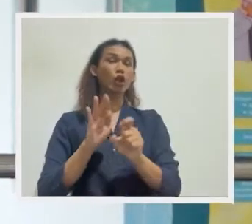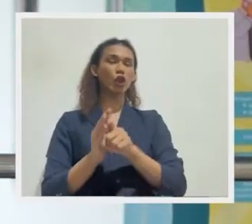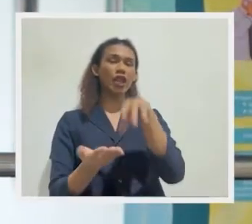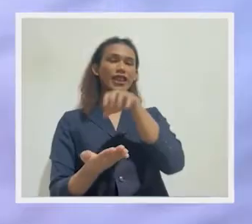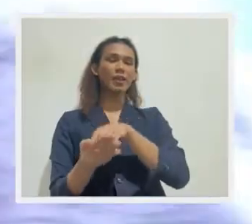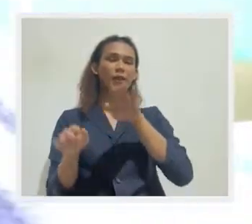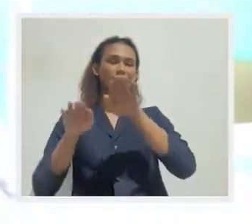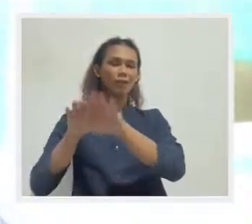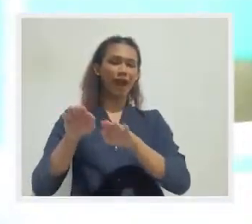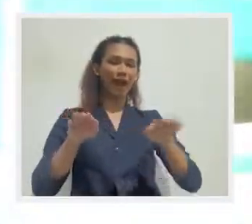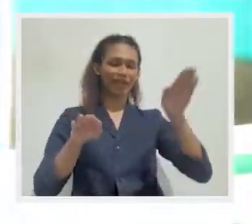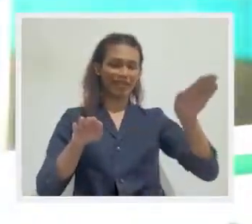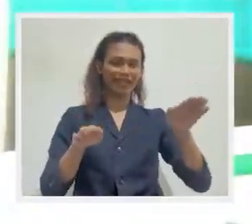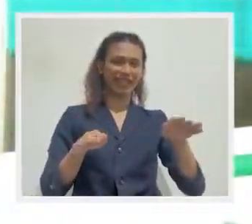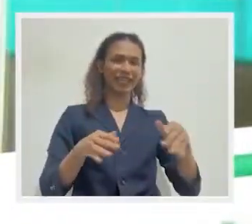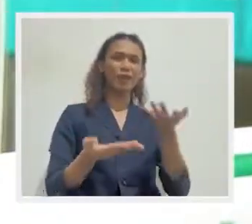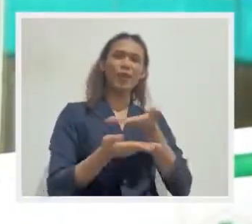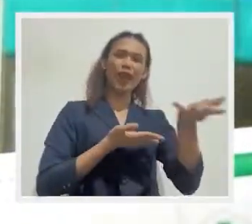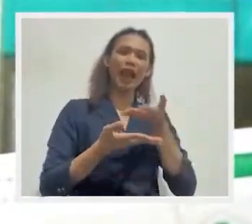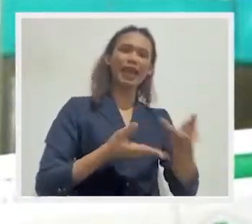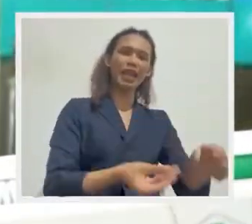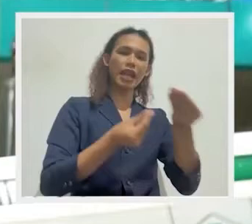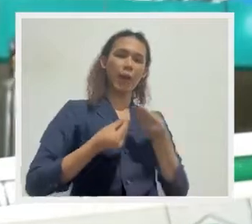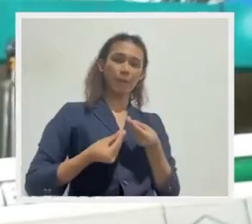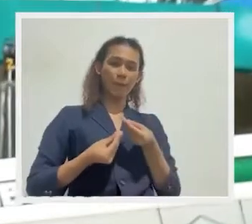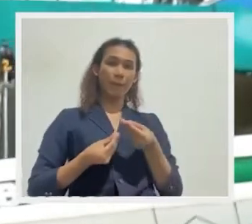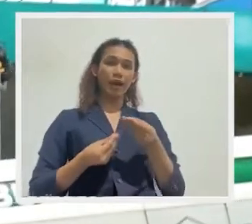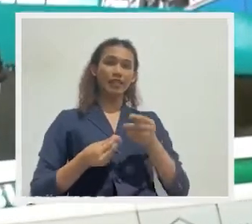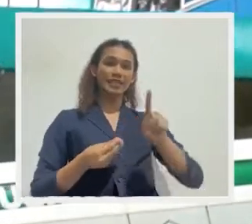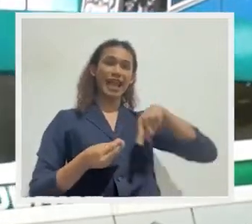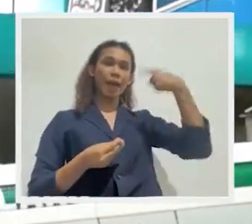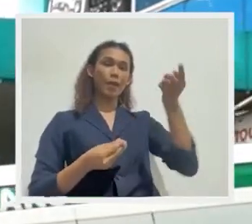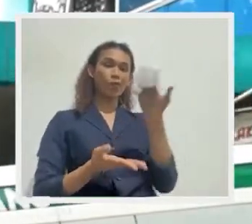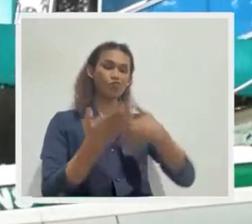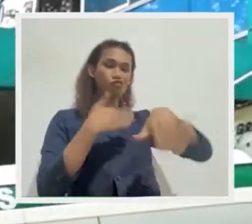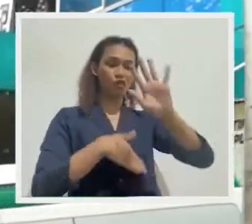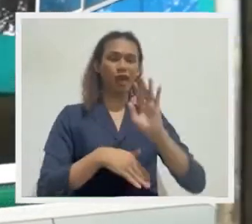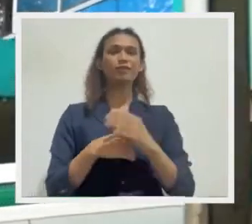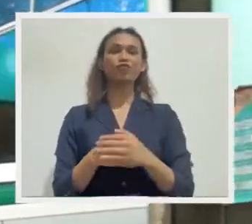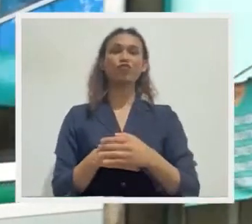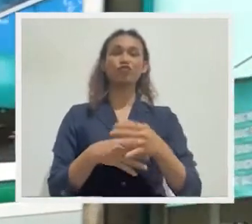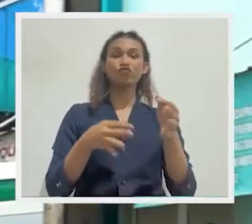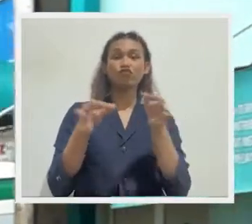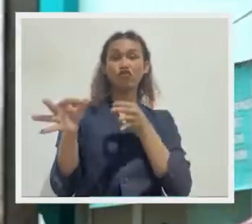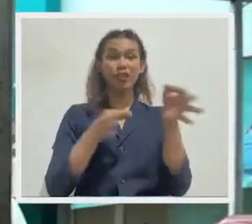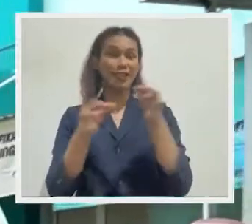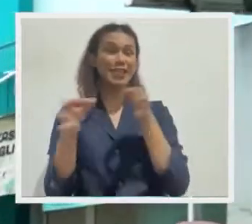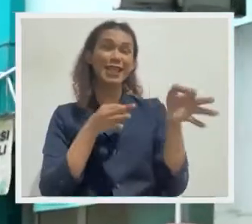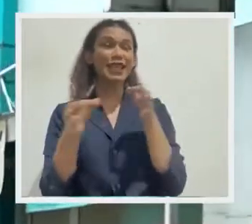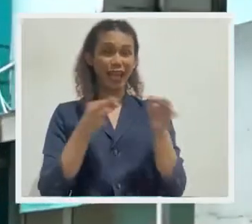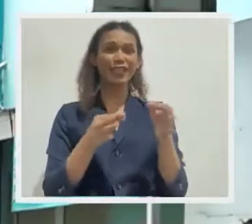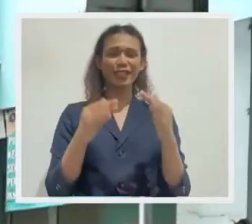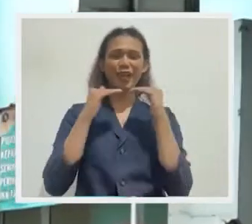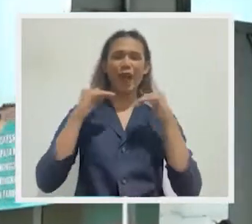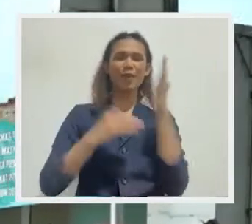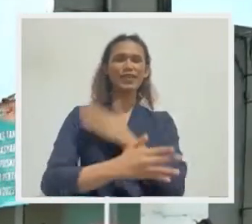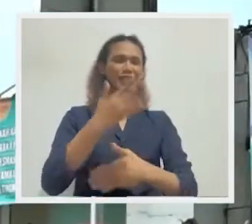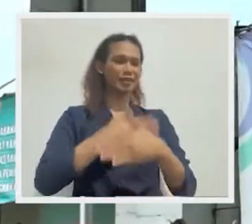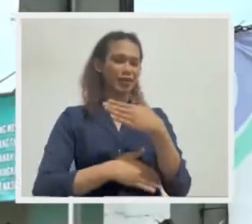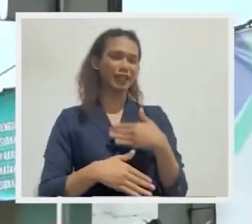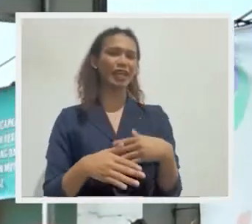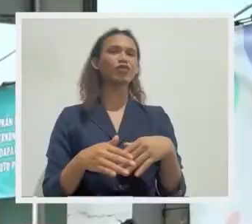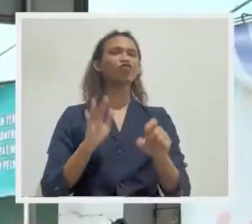tempat parkir, ketika mendapat pelayanan hingga mereka pulang. Selain fasilitas yang ramah disabilitas, pelayanan kesehatan